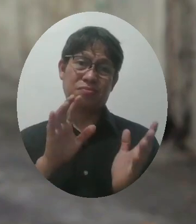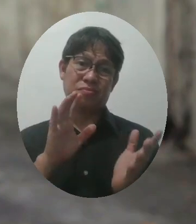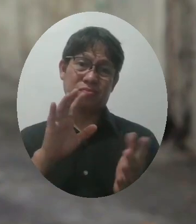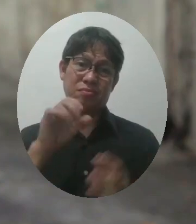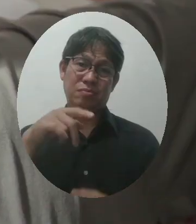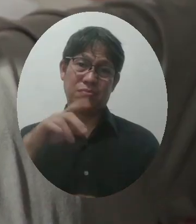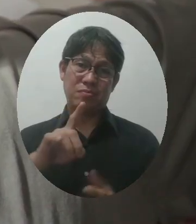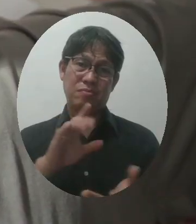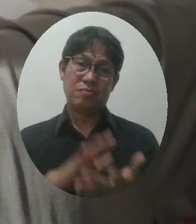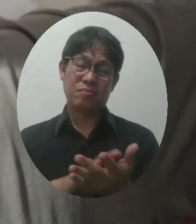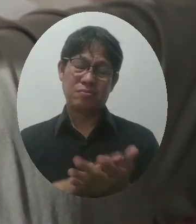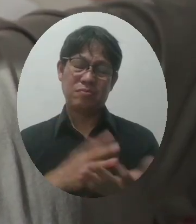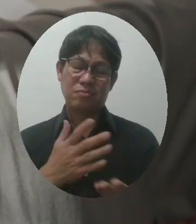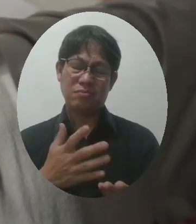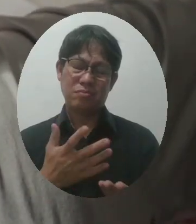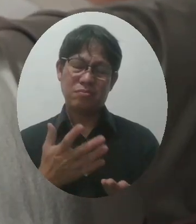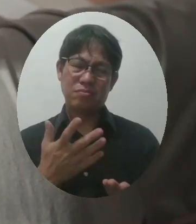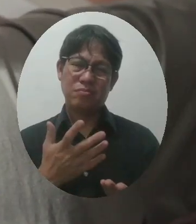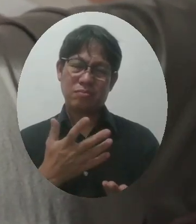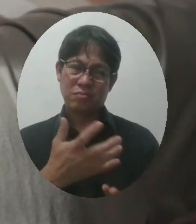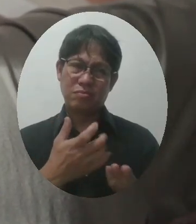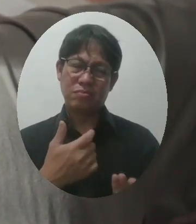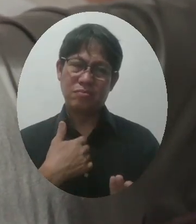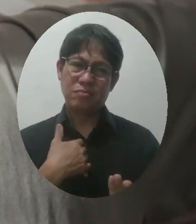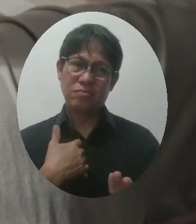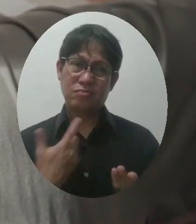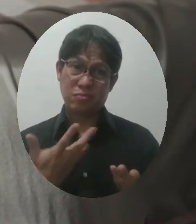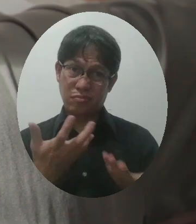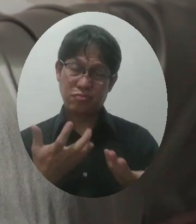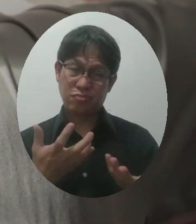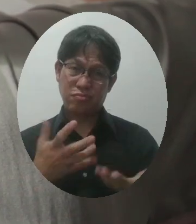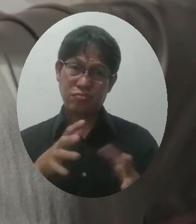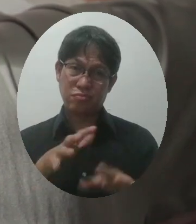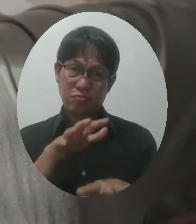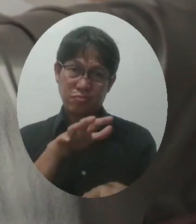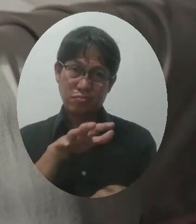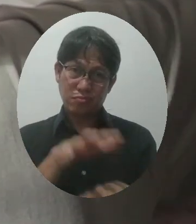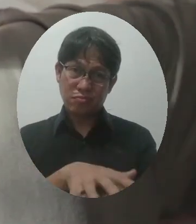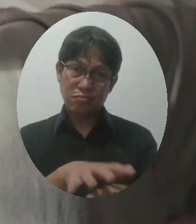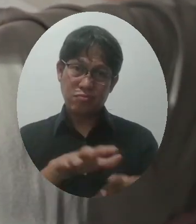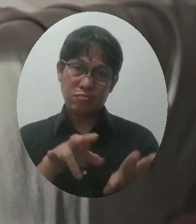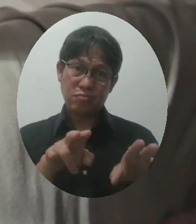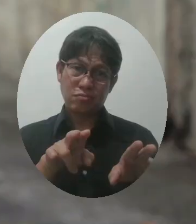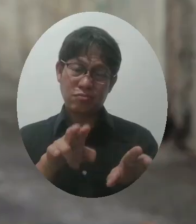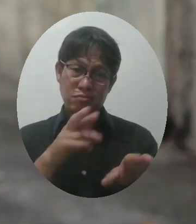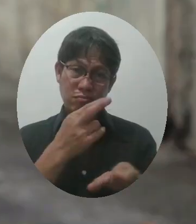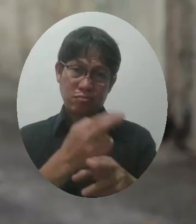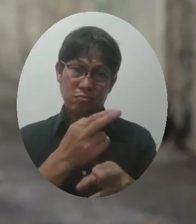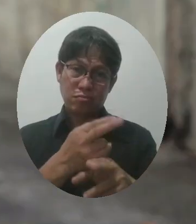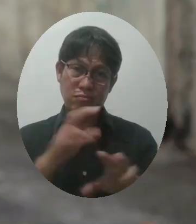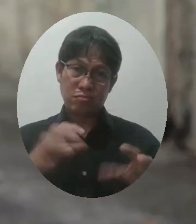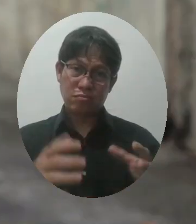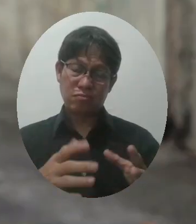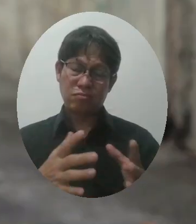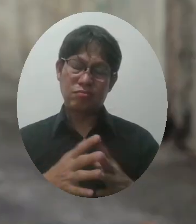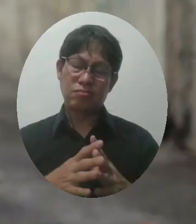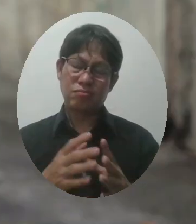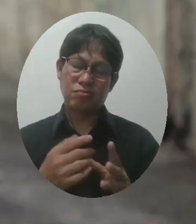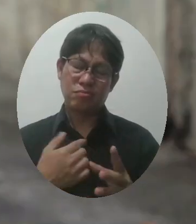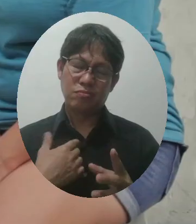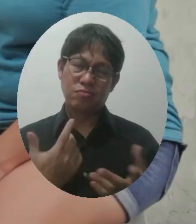Siyempre, gusto ko siya nasa normal na eskwelahan. So, siyempre, unang sumagap sa isip ko na baka hindi